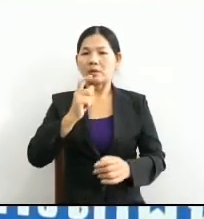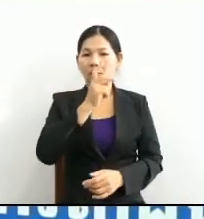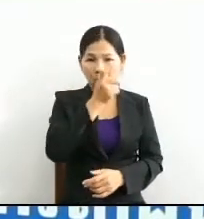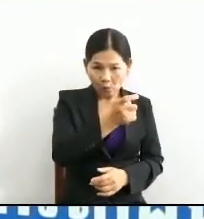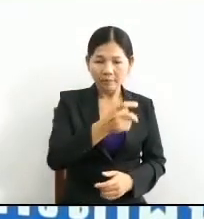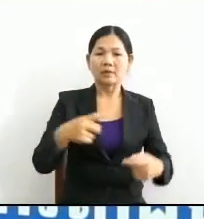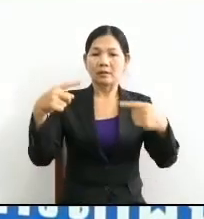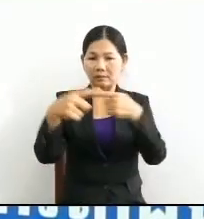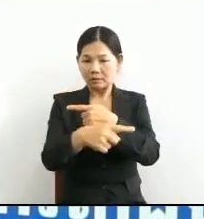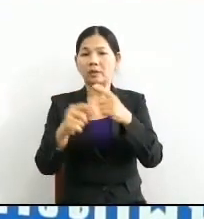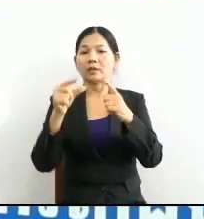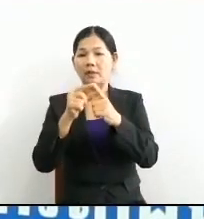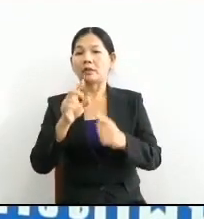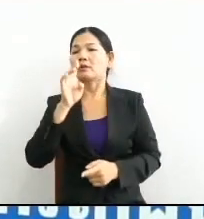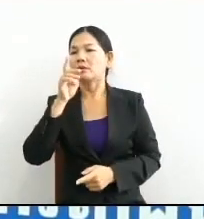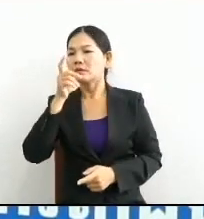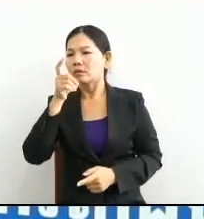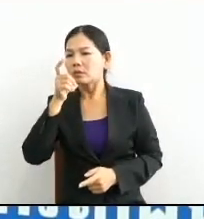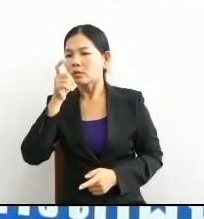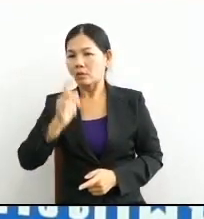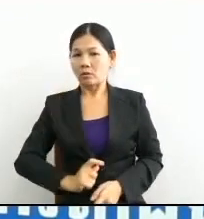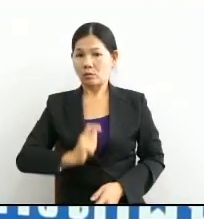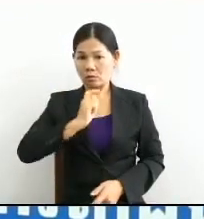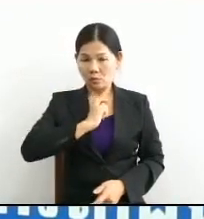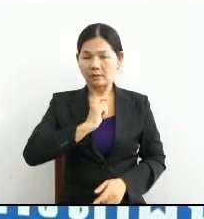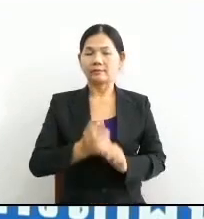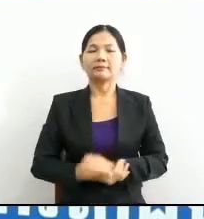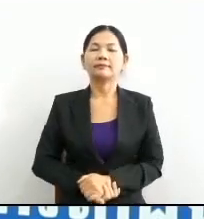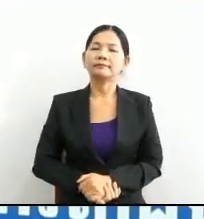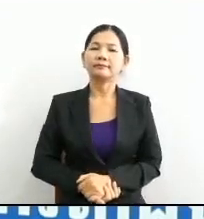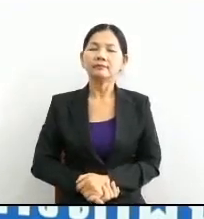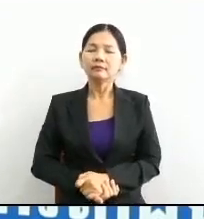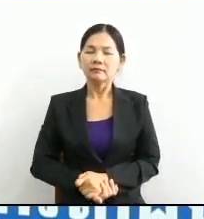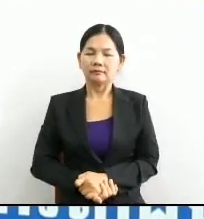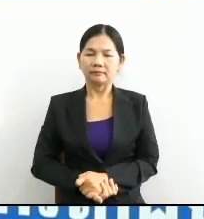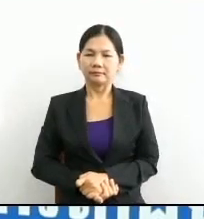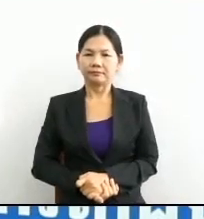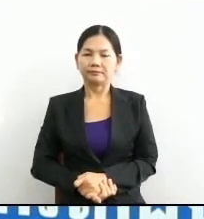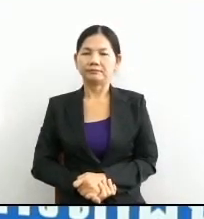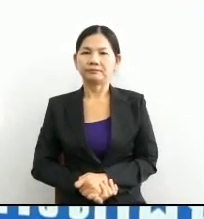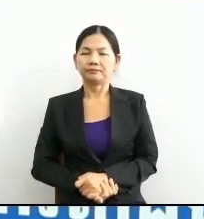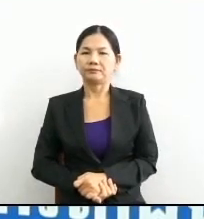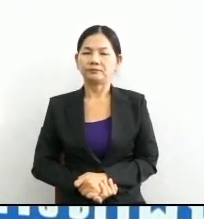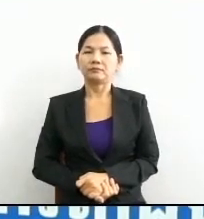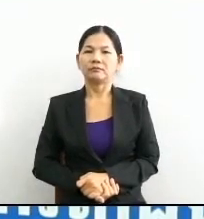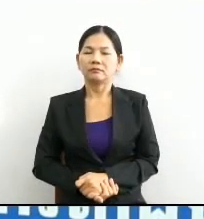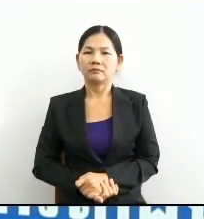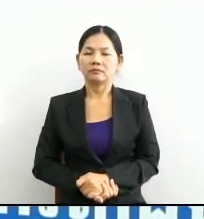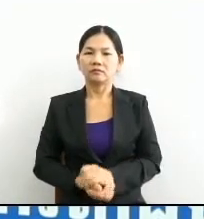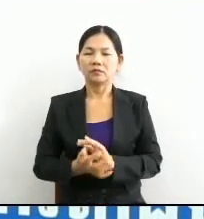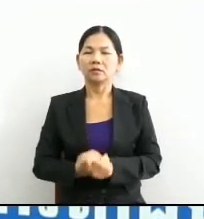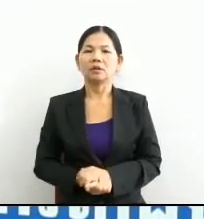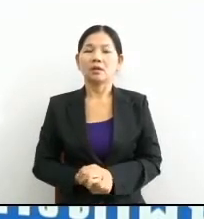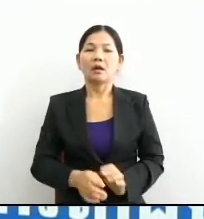chía slap hời tại slap bên đi nè mấy người cụ thì họ tới nắng slap ăn ăn này với chị mùi nè ngóp chị mùi